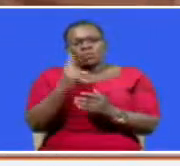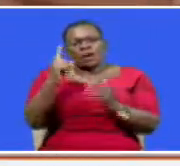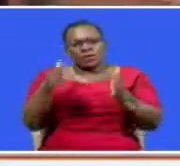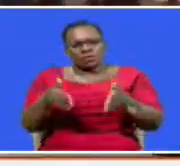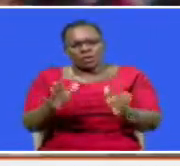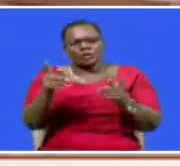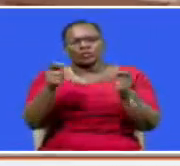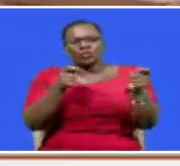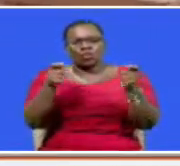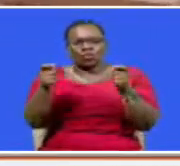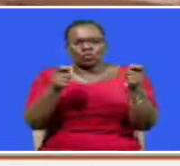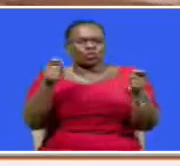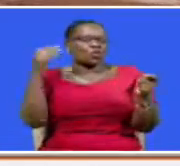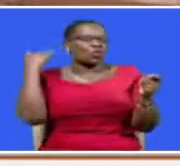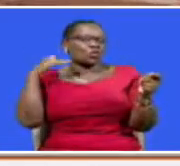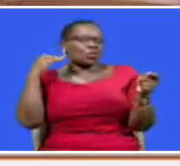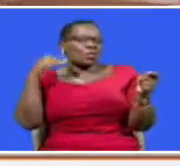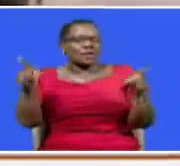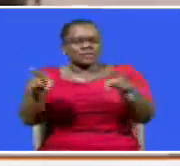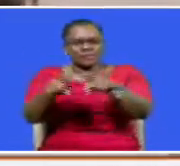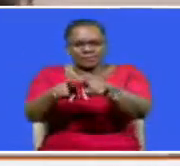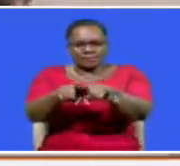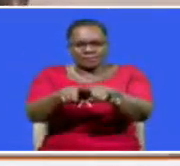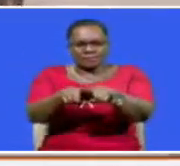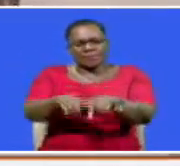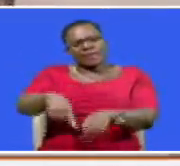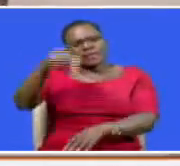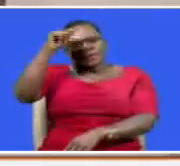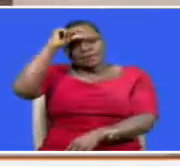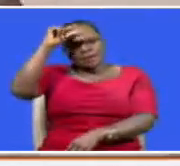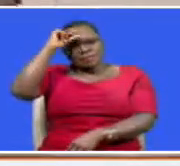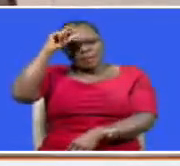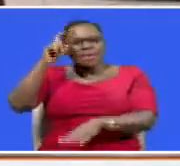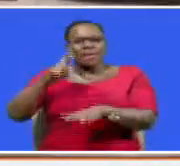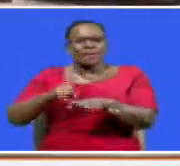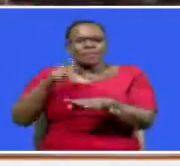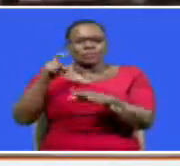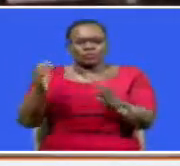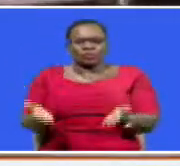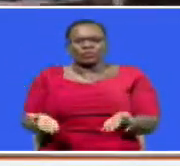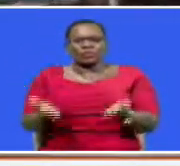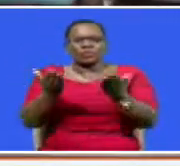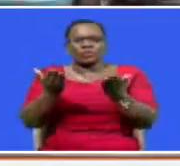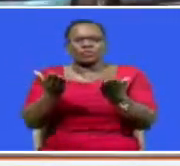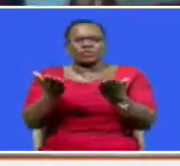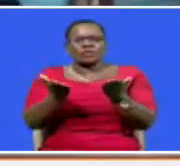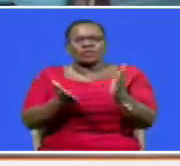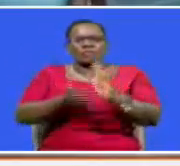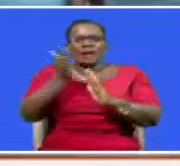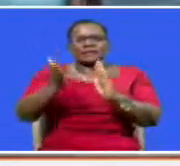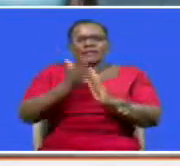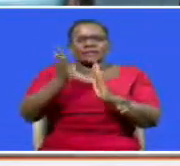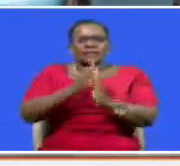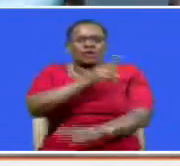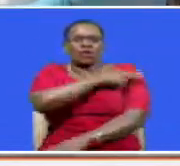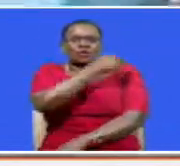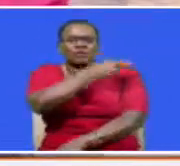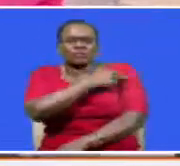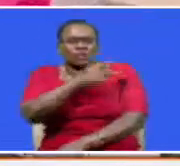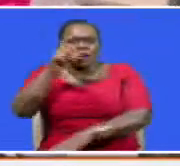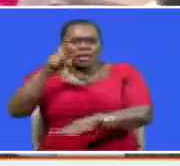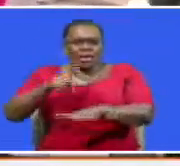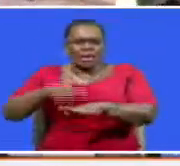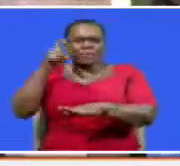ya kukabiliana na wezi, na vile vile serikali ya Embu kuimarisha huduma za dharura katika hospitali ya